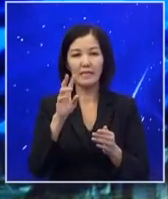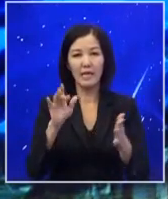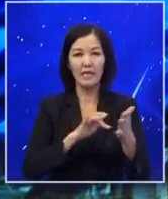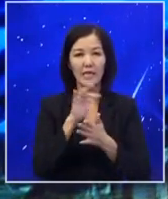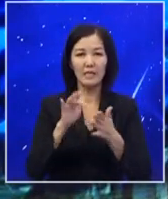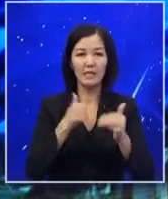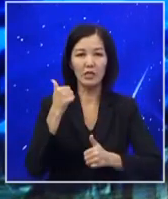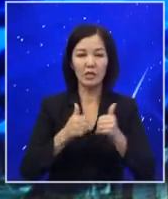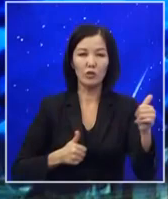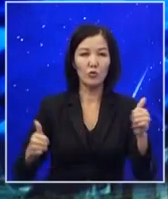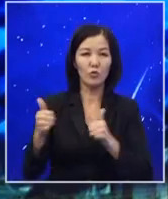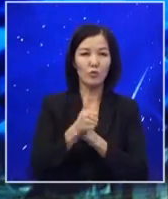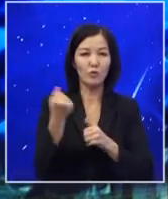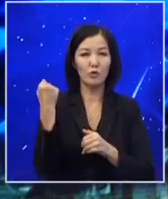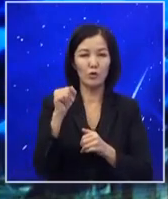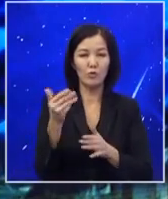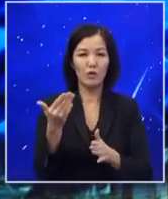өңірлік жарыста топ жаруды көздеп отыр.